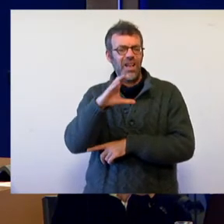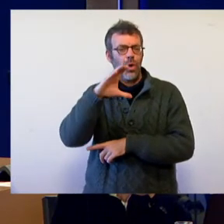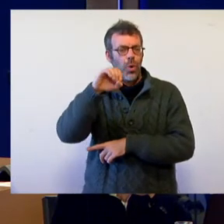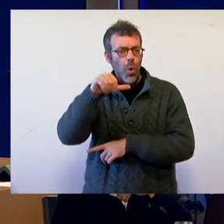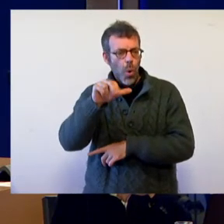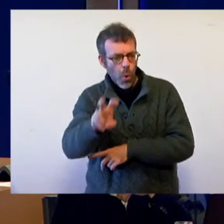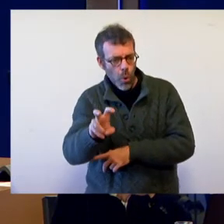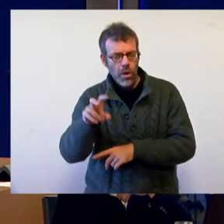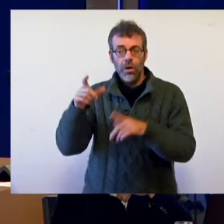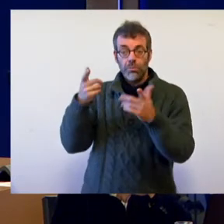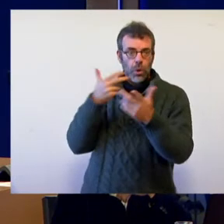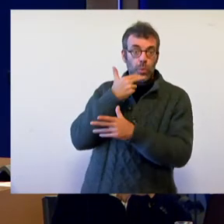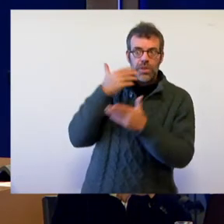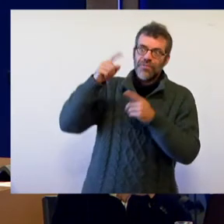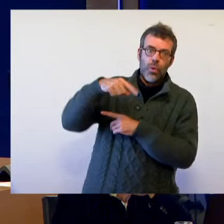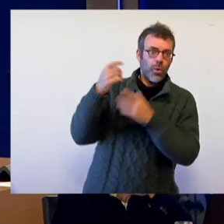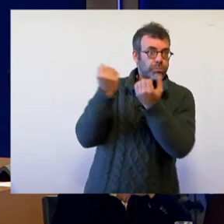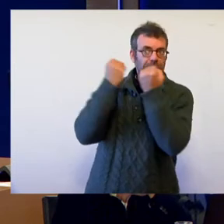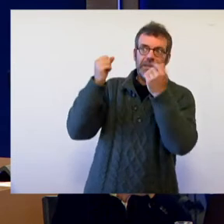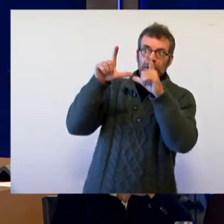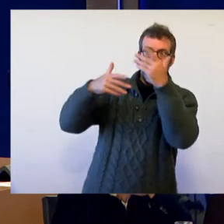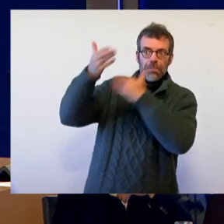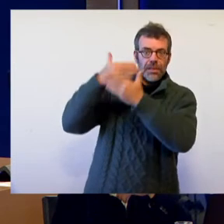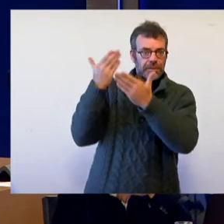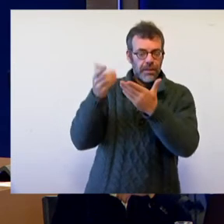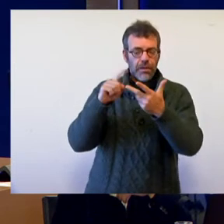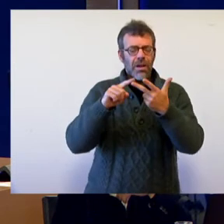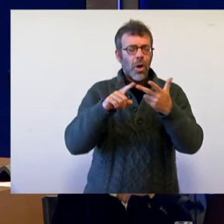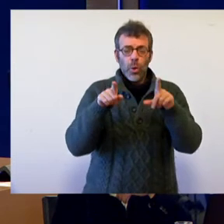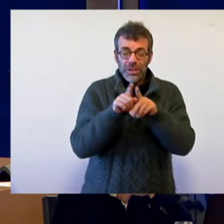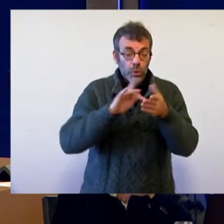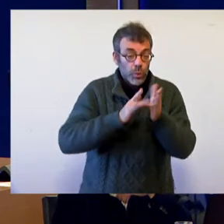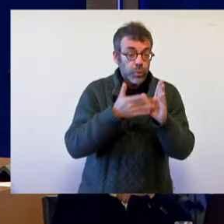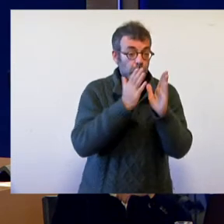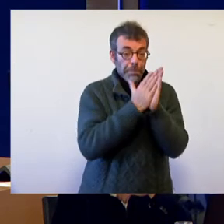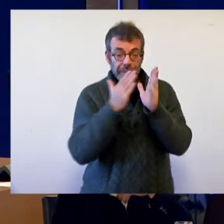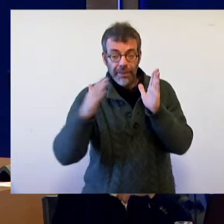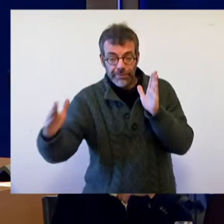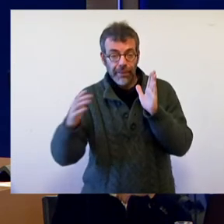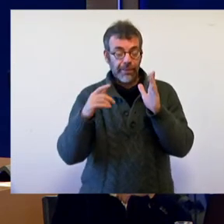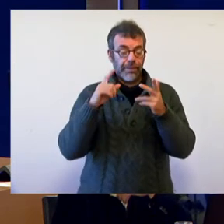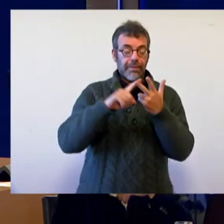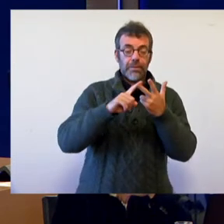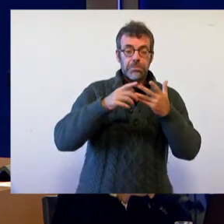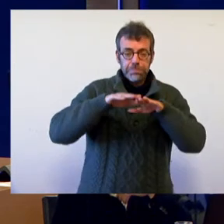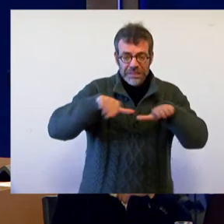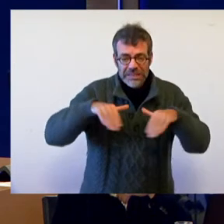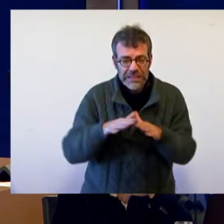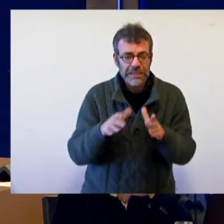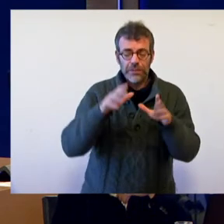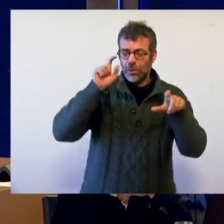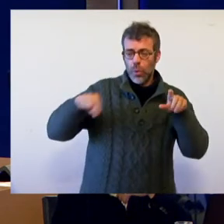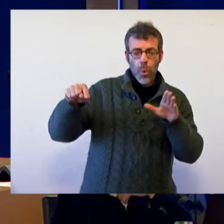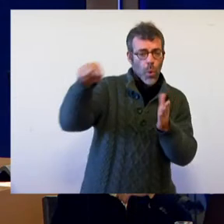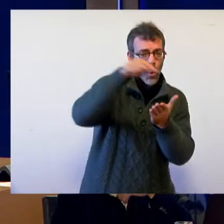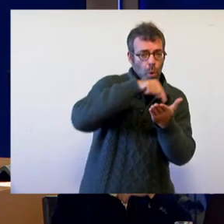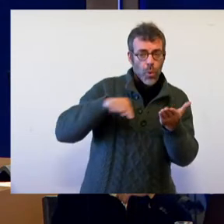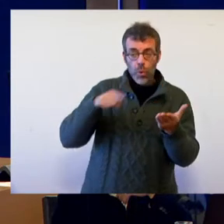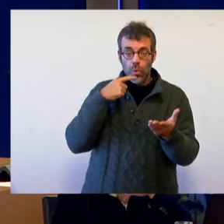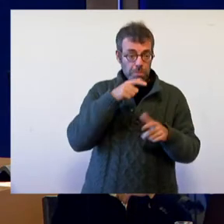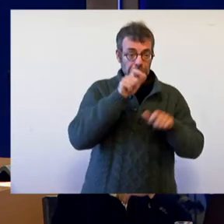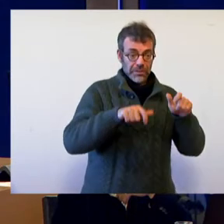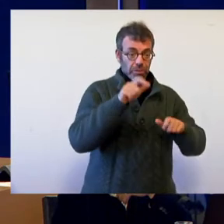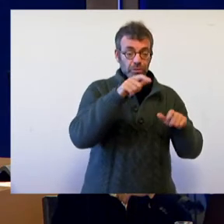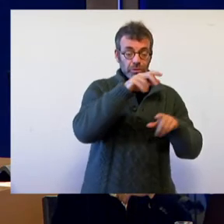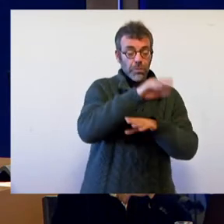médiathèques, piscines, maisons pour tous, essais. Je pense que c'est nécessaire de mobiliser tous ces espaces où transitent les Montpelliérains et